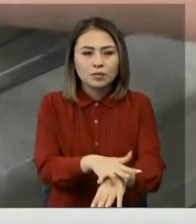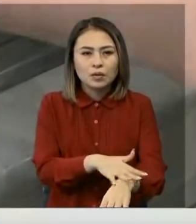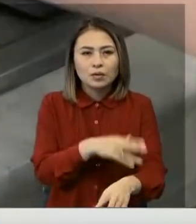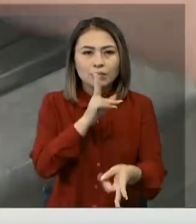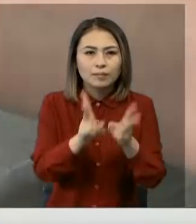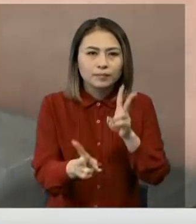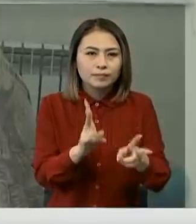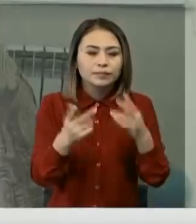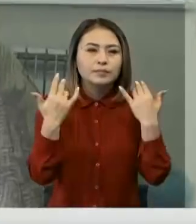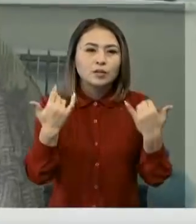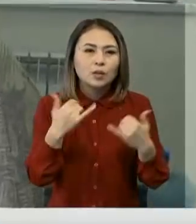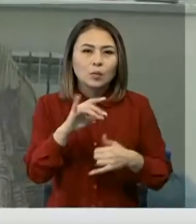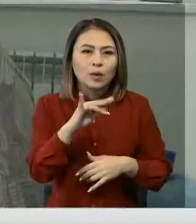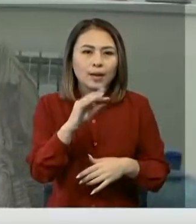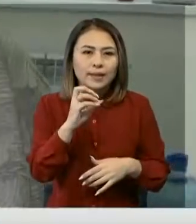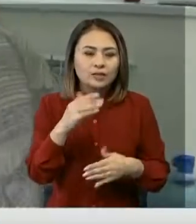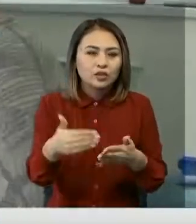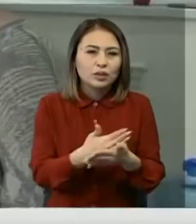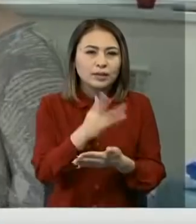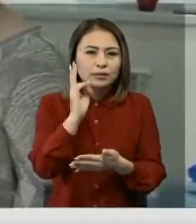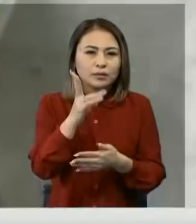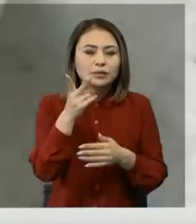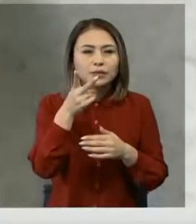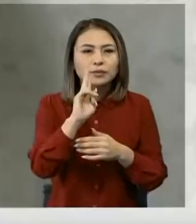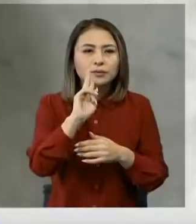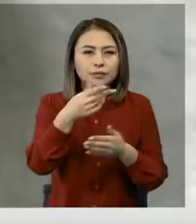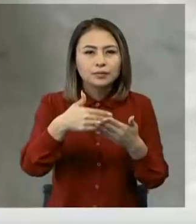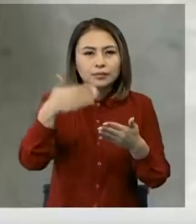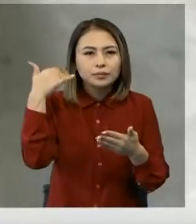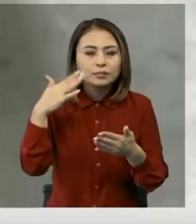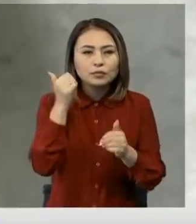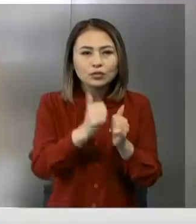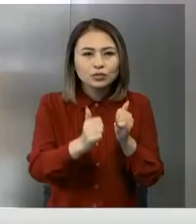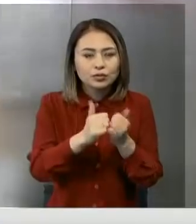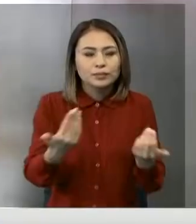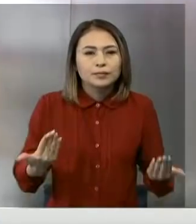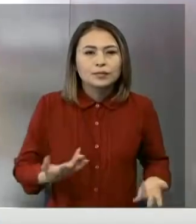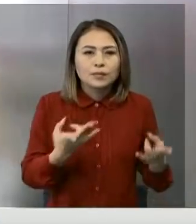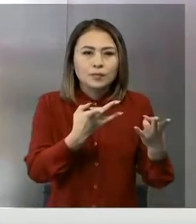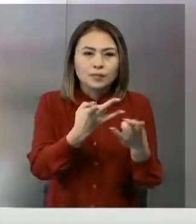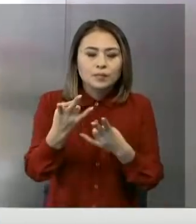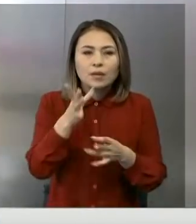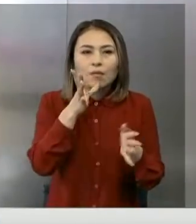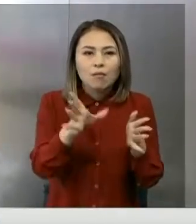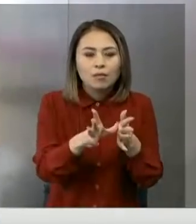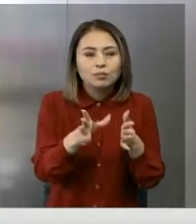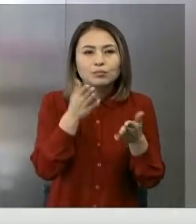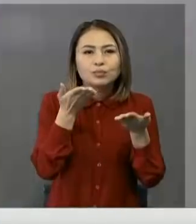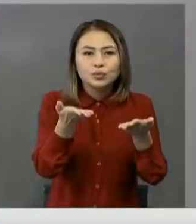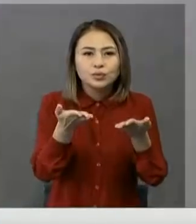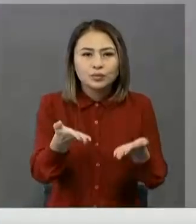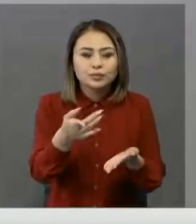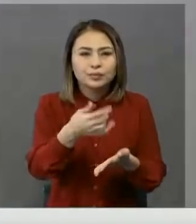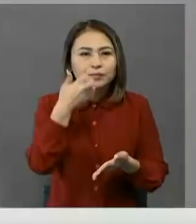Зейнеткер Гүлнаризада Нұрғалиева жаңа пәтеріне 2 жыл бұрын қоныстанған. Содан бері күнделікті тұрмыстық қажеттілікте электр пешін пайдаланады. Оны